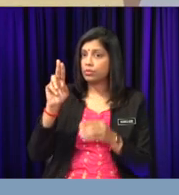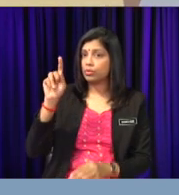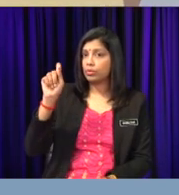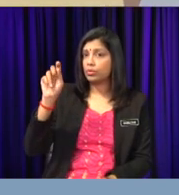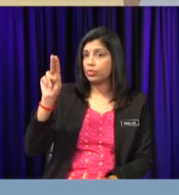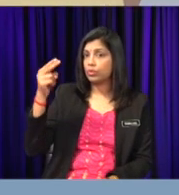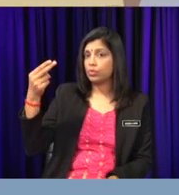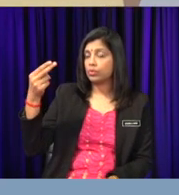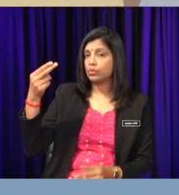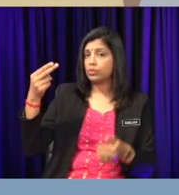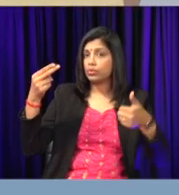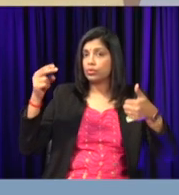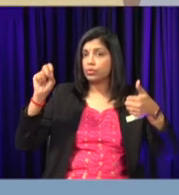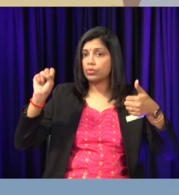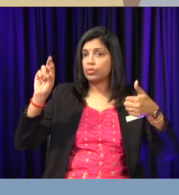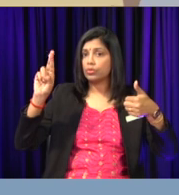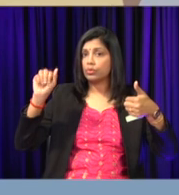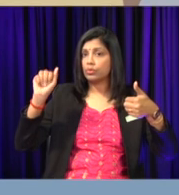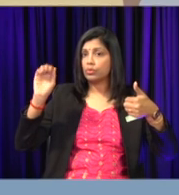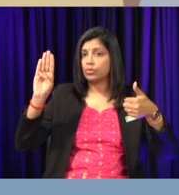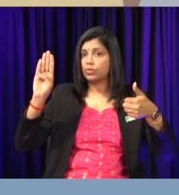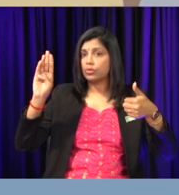serabut dan di tempat